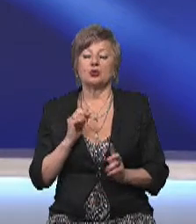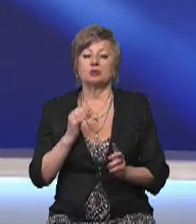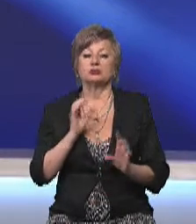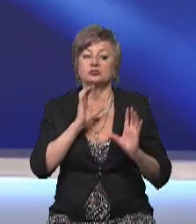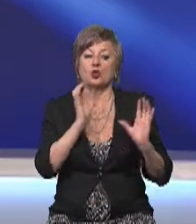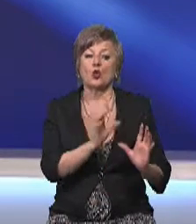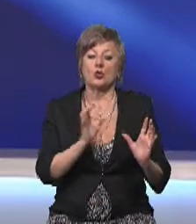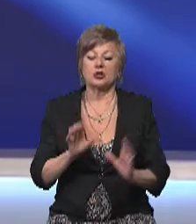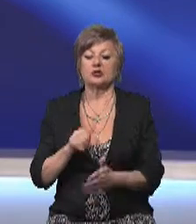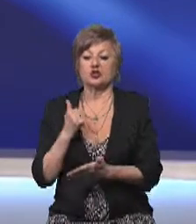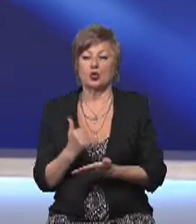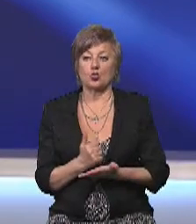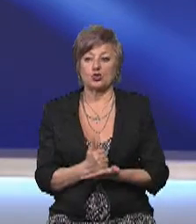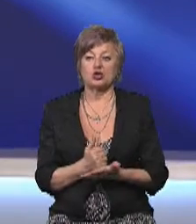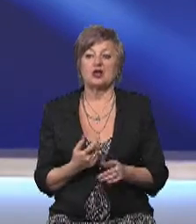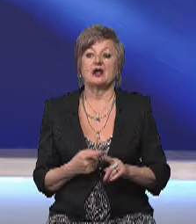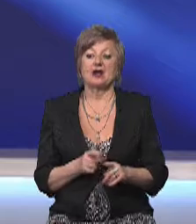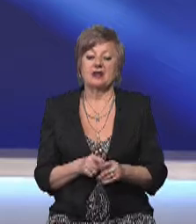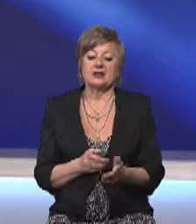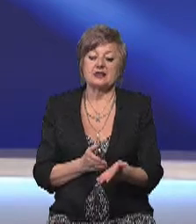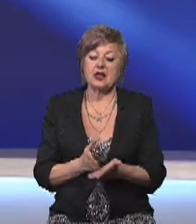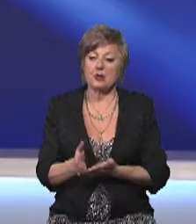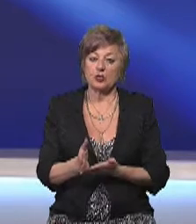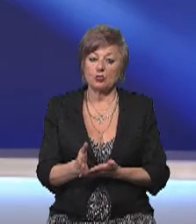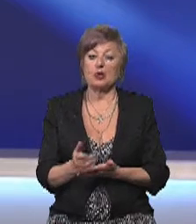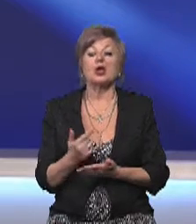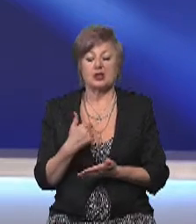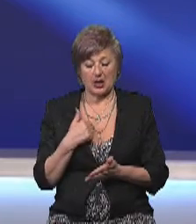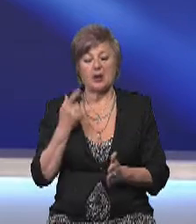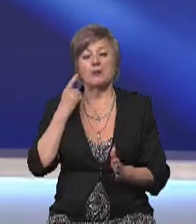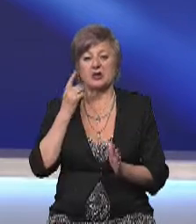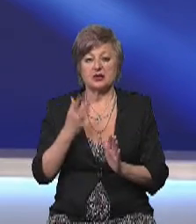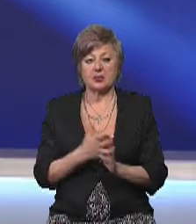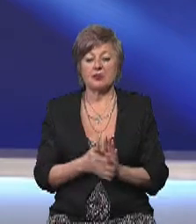і очолював цей напрямок. Я розумію, що